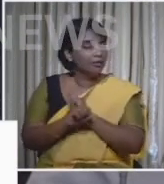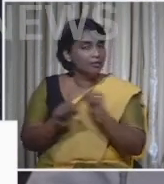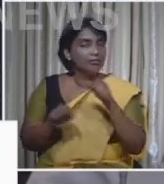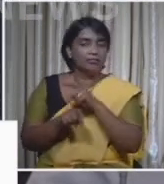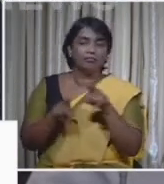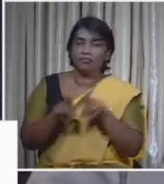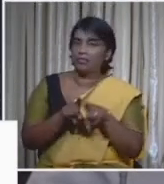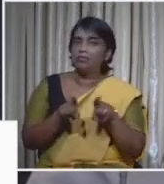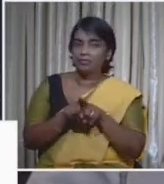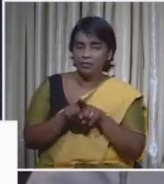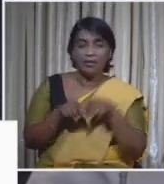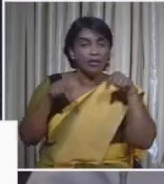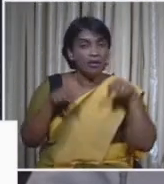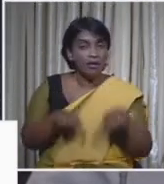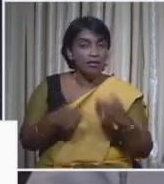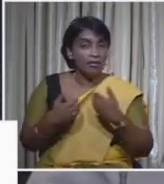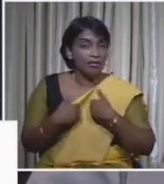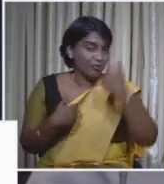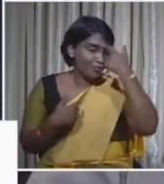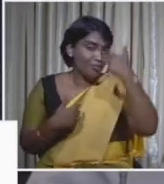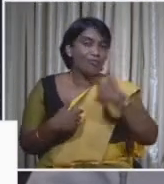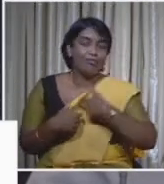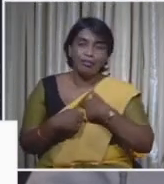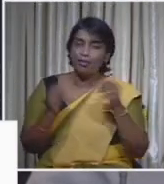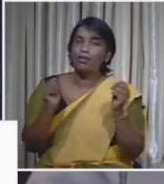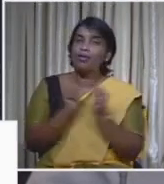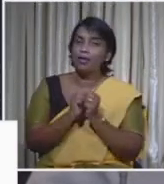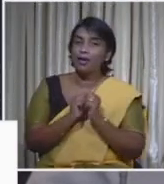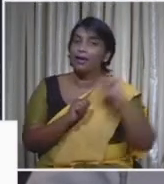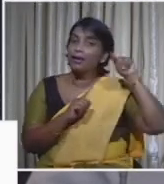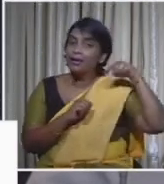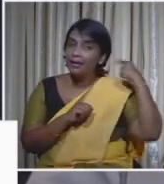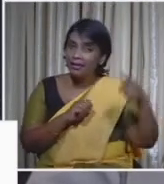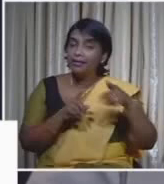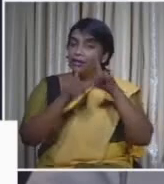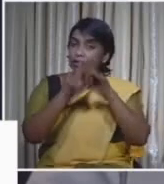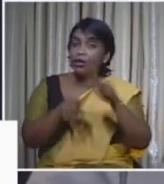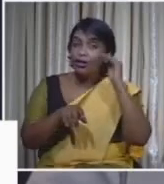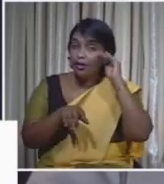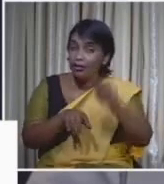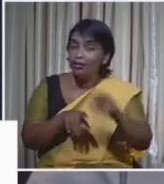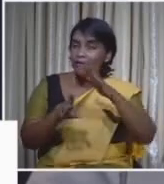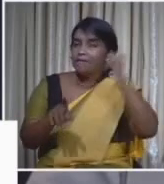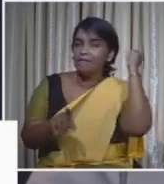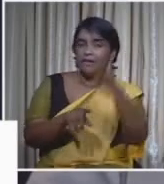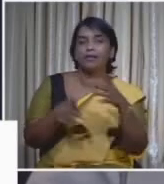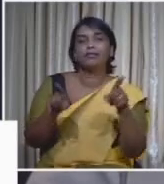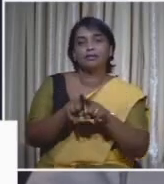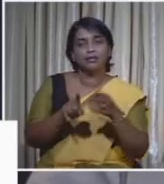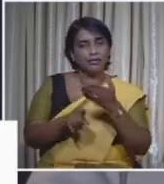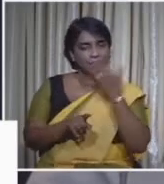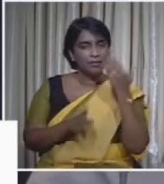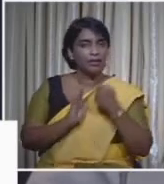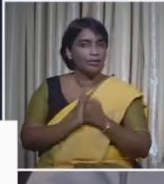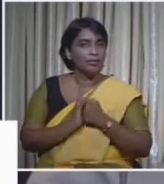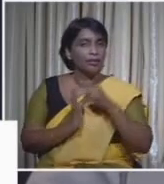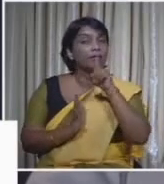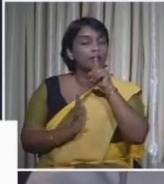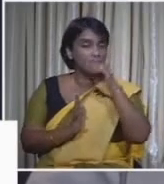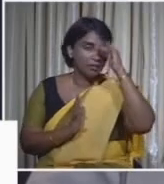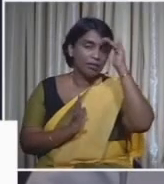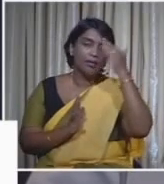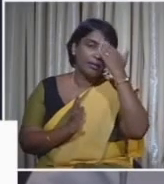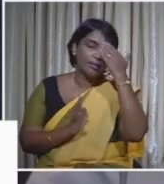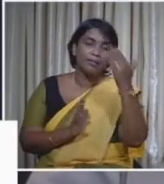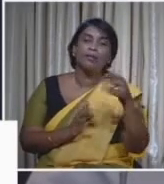සිදුවන්නේ අද මා වෙත එල්ල කළ ප්‍රහාරය හෙට ඔබ වෙතද, ඔබේ දියණිය වෙතද එල්ලවන්නට ඉඩ තියෙනවා. ගරු කතානායකතුමනි,